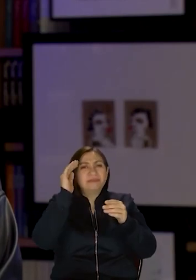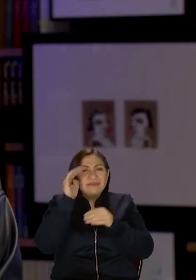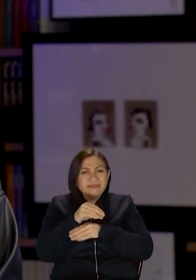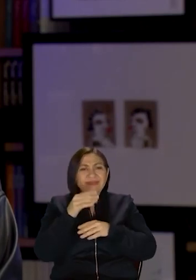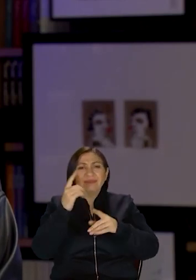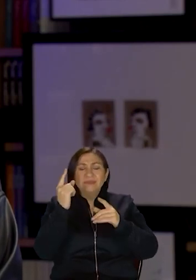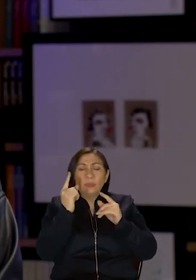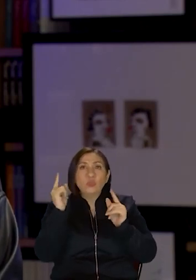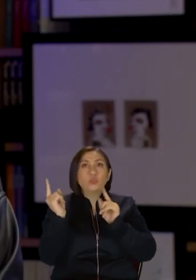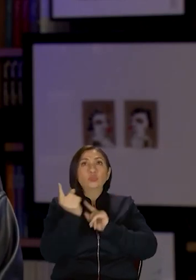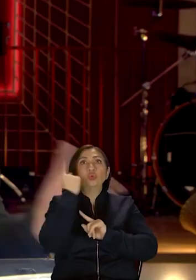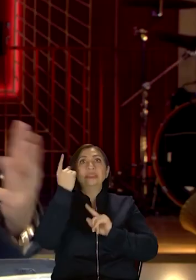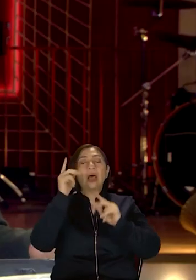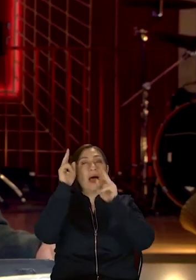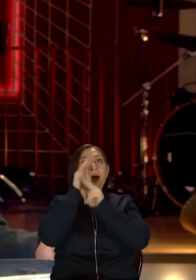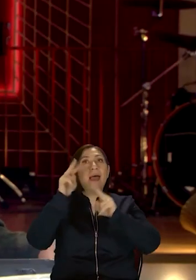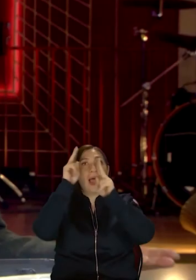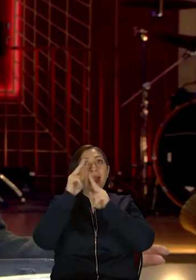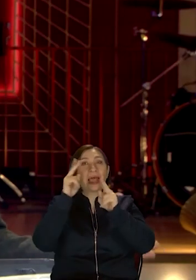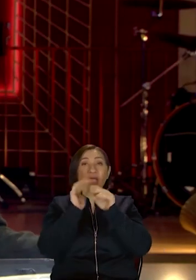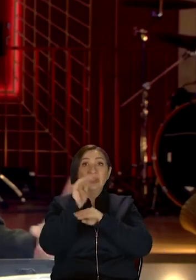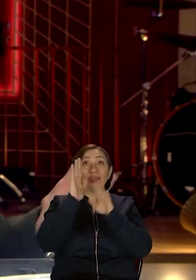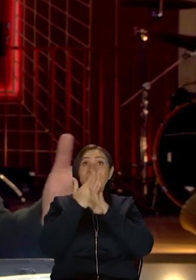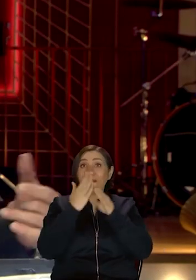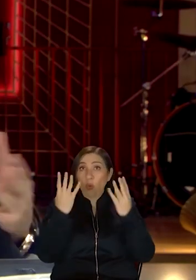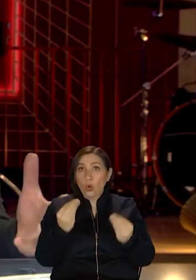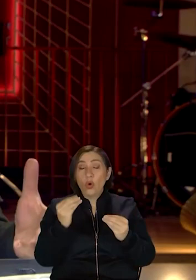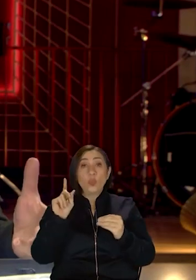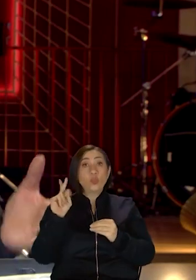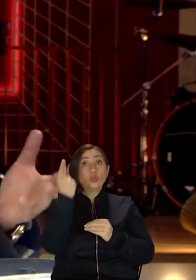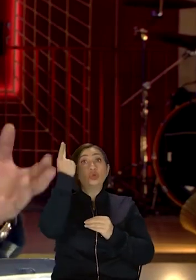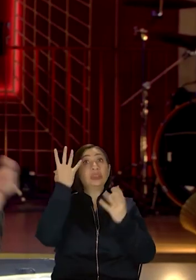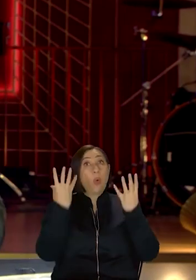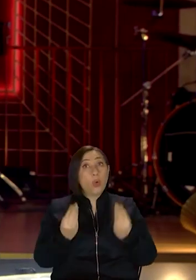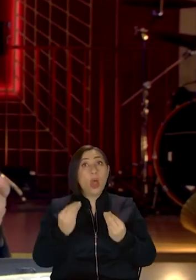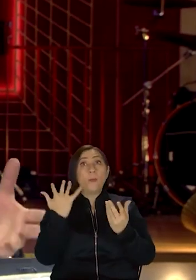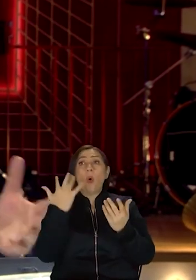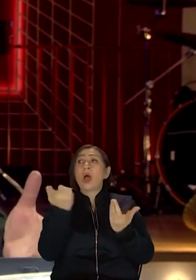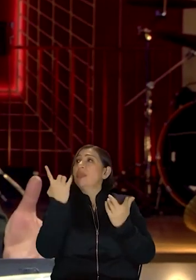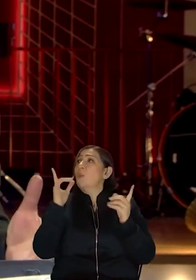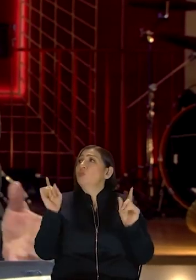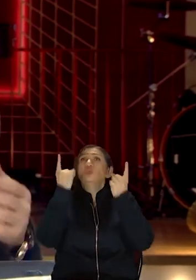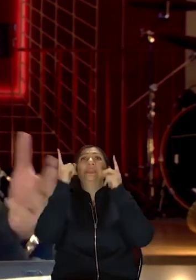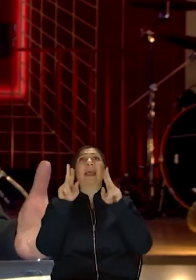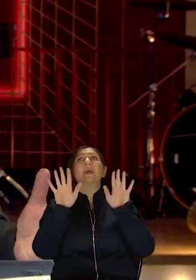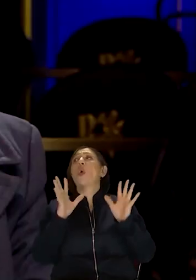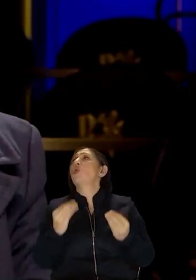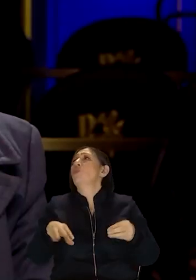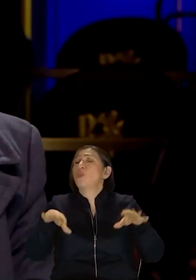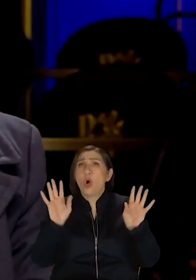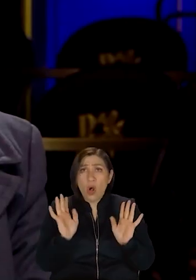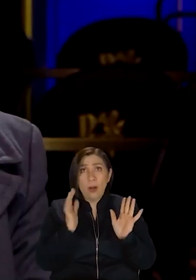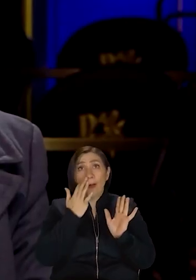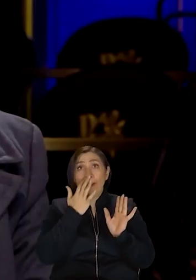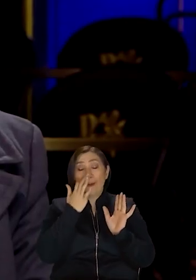mucize hayaliyle yaşamasına neden oluyor. Zorlu hayatı. Hı hı. Mucize gerçekleşiyor ama pek o kadar da mucizeye benzemiyor. O gerçekleşen